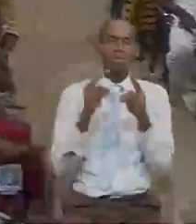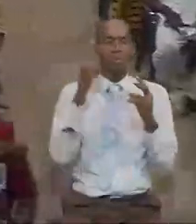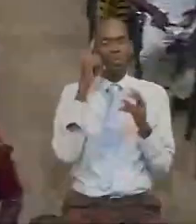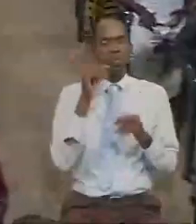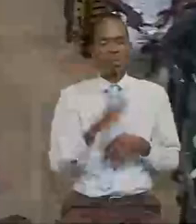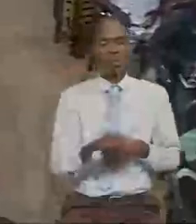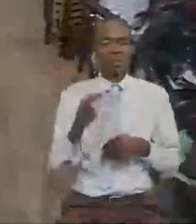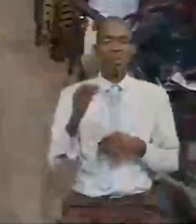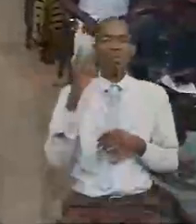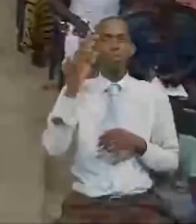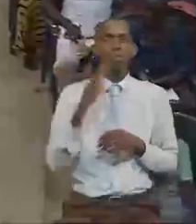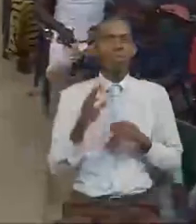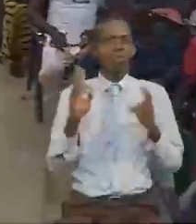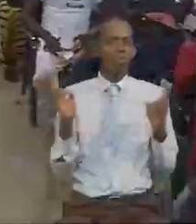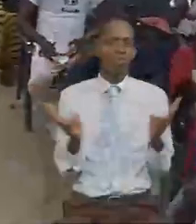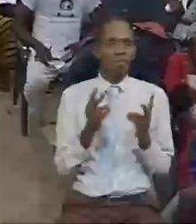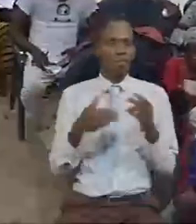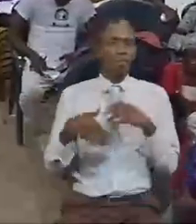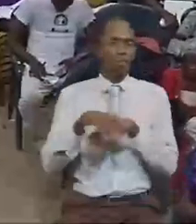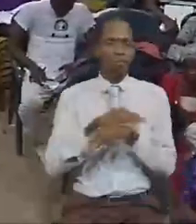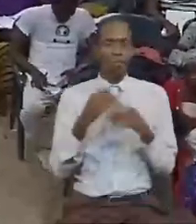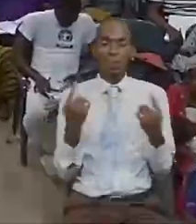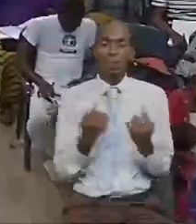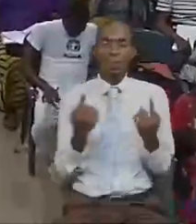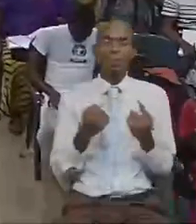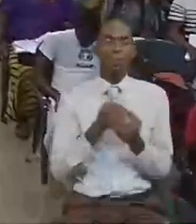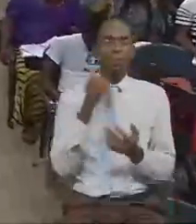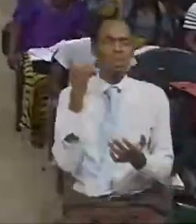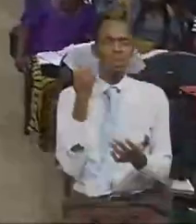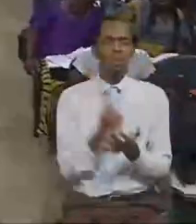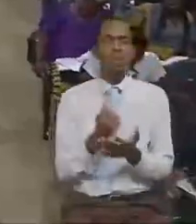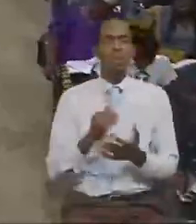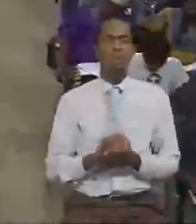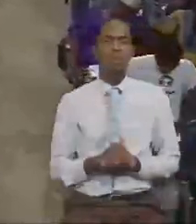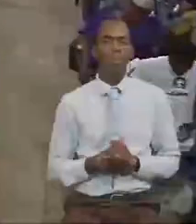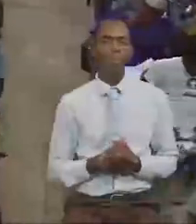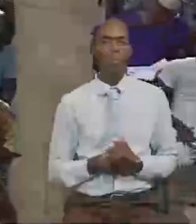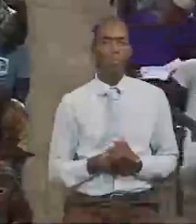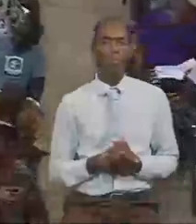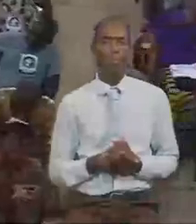Victoire sur le péché. J'ai dit victoire sur le péché.